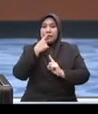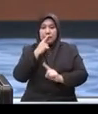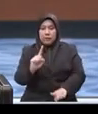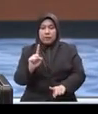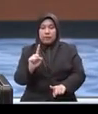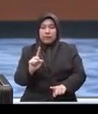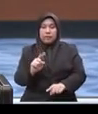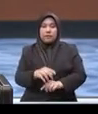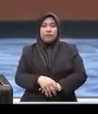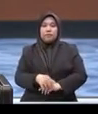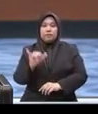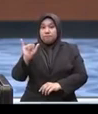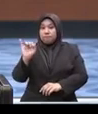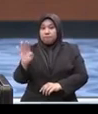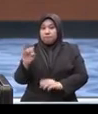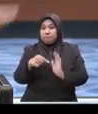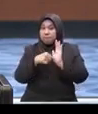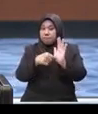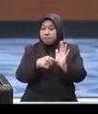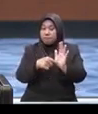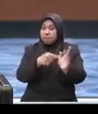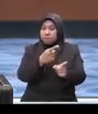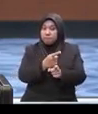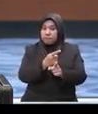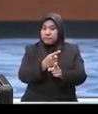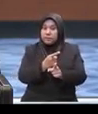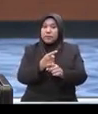tapi kalau tak puasa